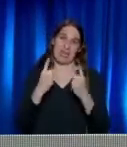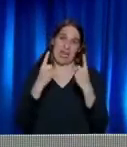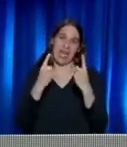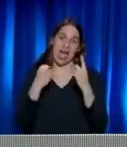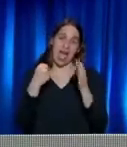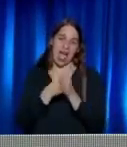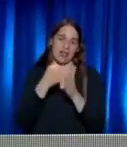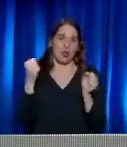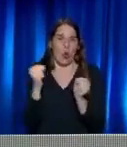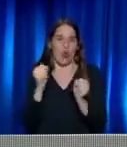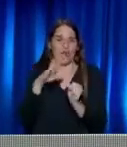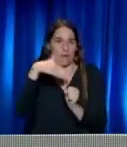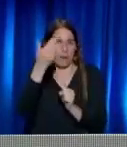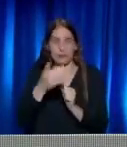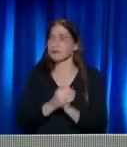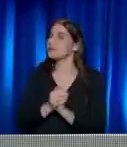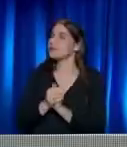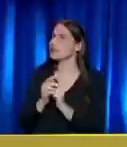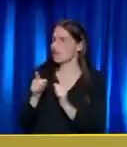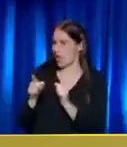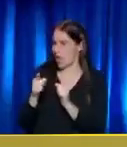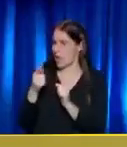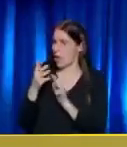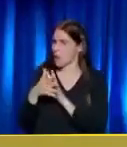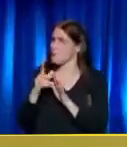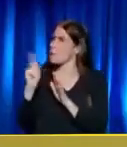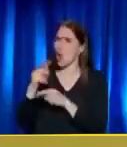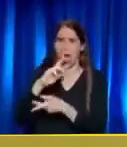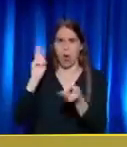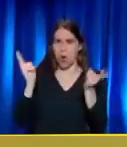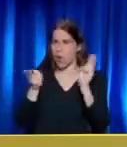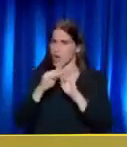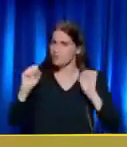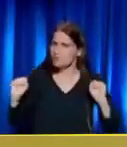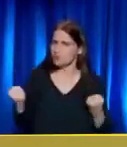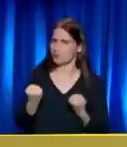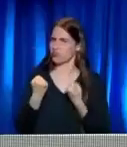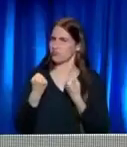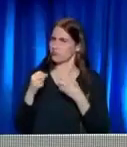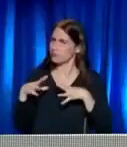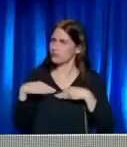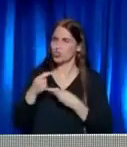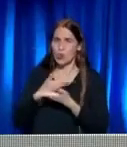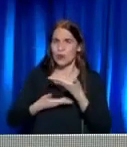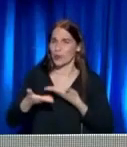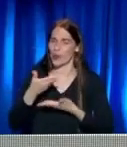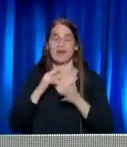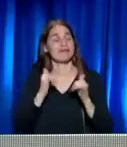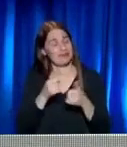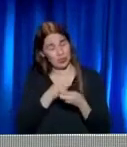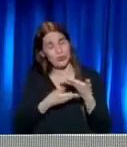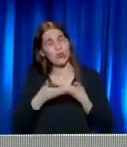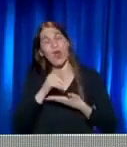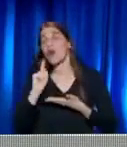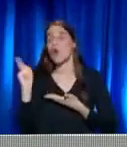עד החורף הבא. כפי שסיפרת לנו, התגייסות ממש גלובלית. ממש, נכון, שמעבדות בכל העולם משתפות פעולה ועובדות